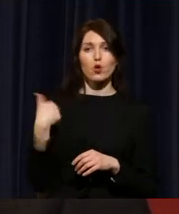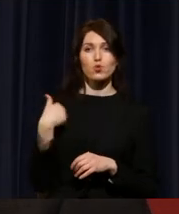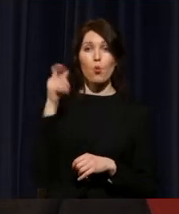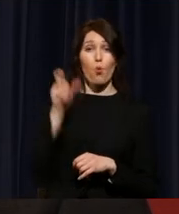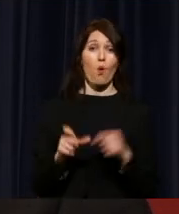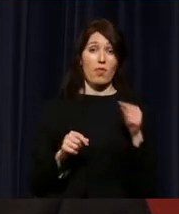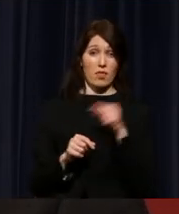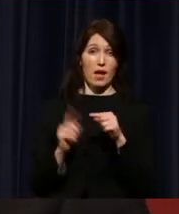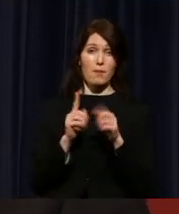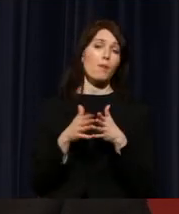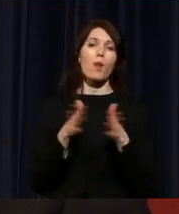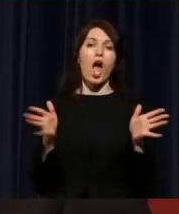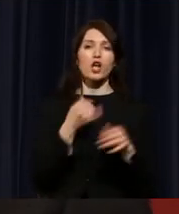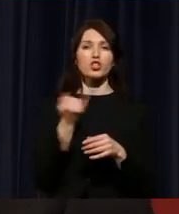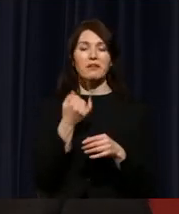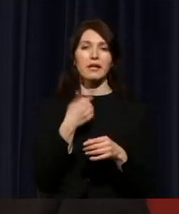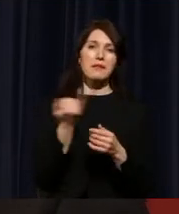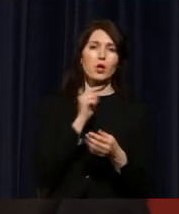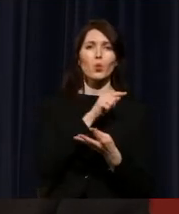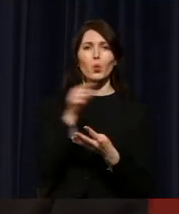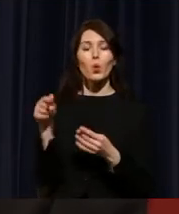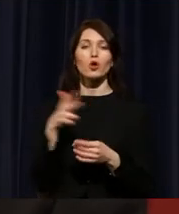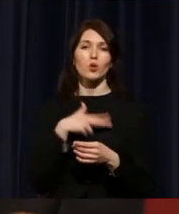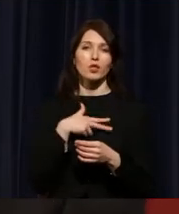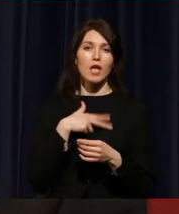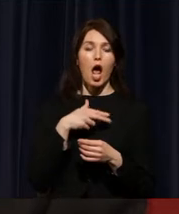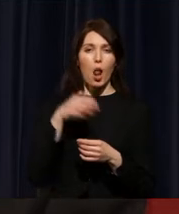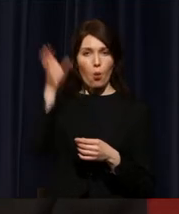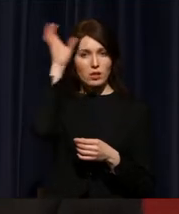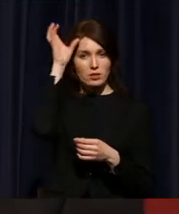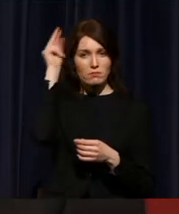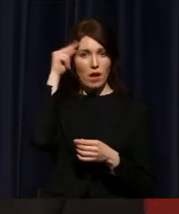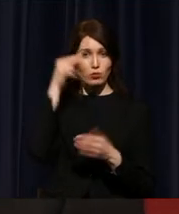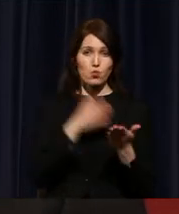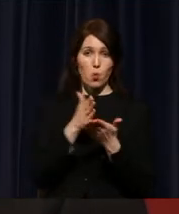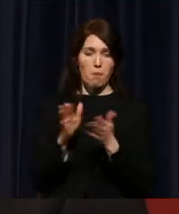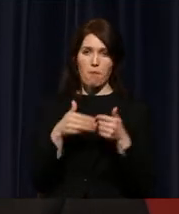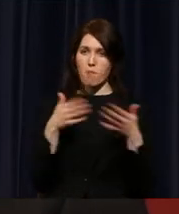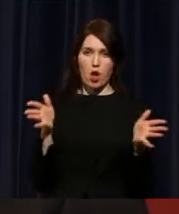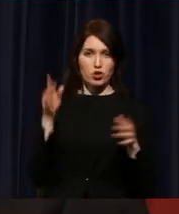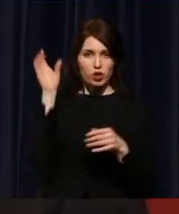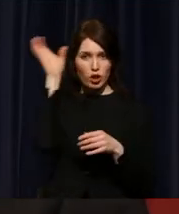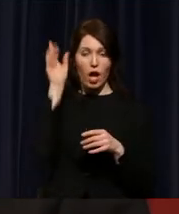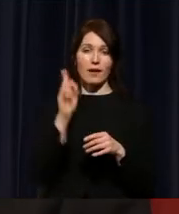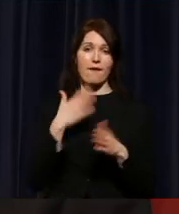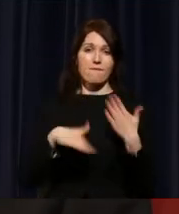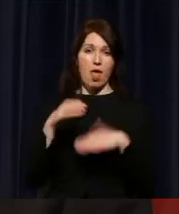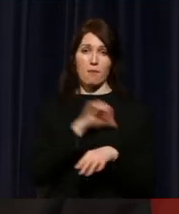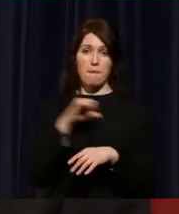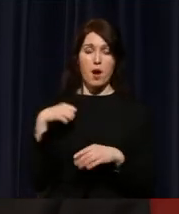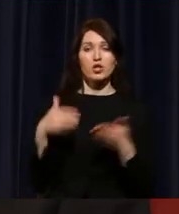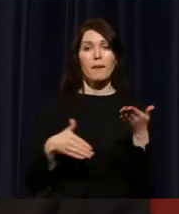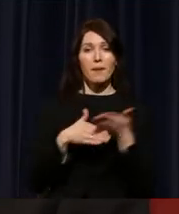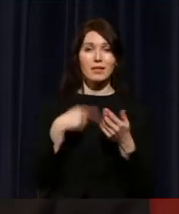skolniekam ir plašs interešu loks sociālo zinātņu jomā, tāds plašs spektrs, ja viņam ir vēlme